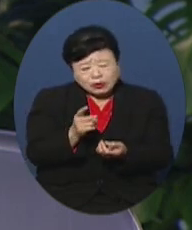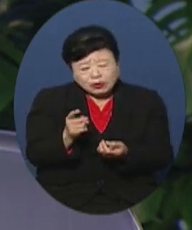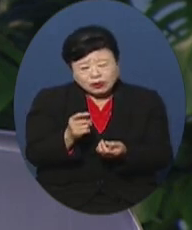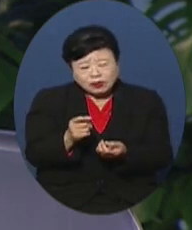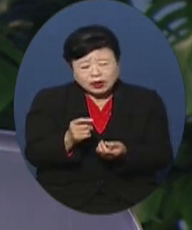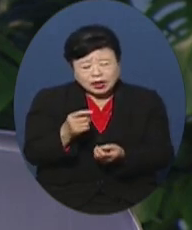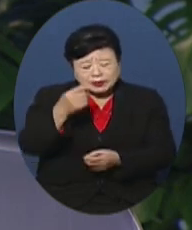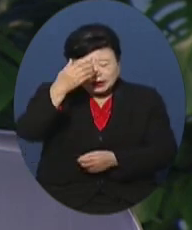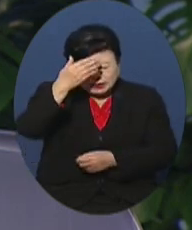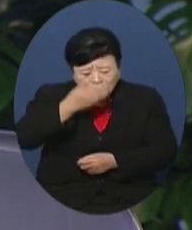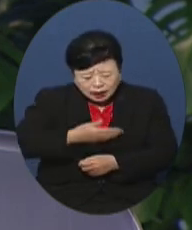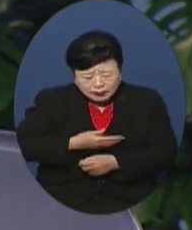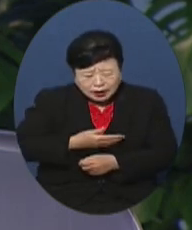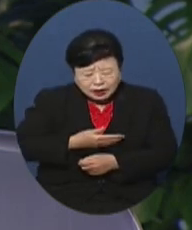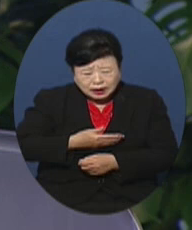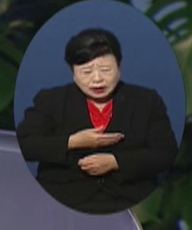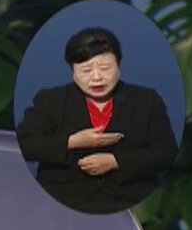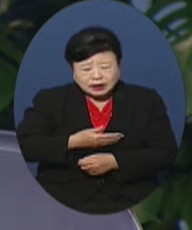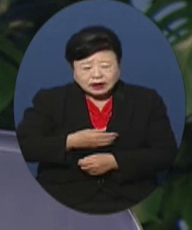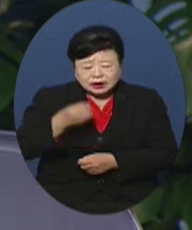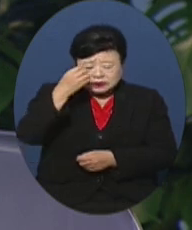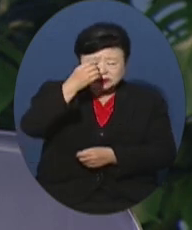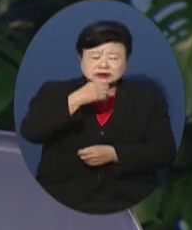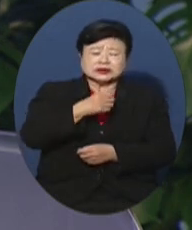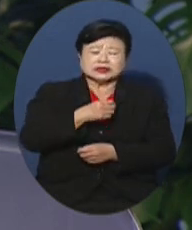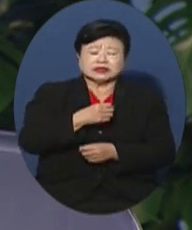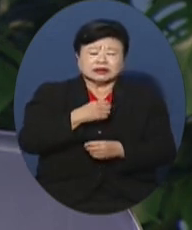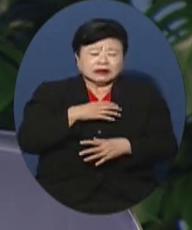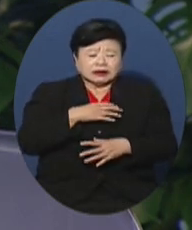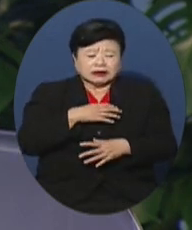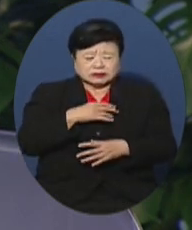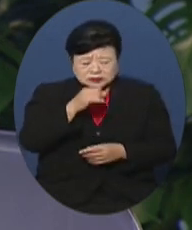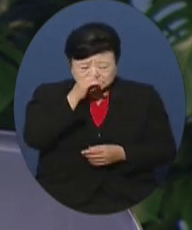눈앞이 캄캄하고 정신이 아찔한 것입니다.